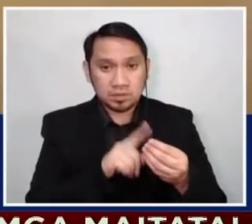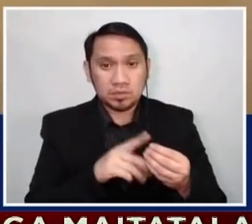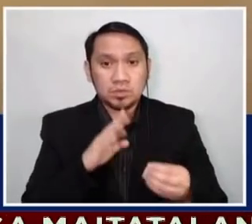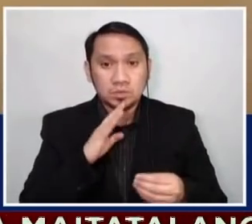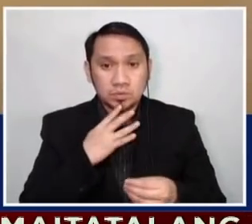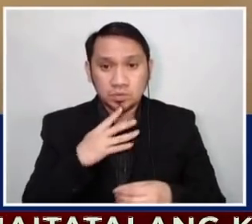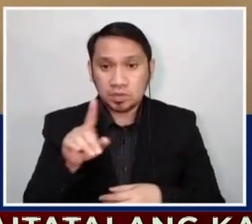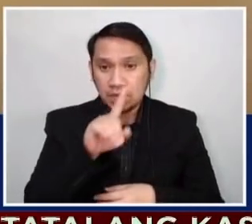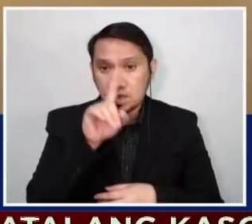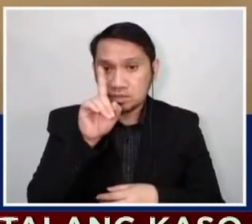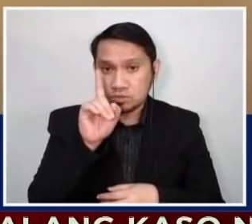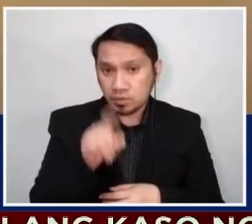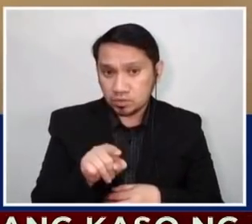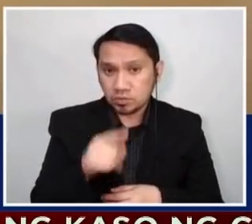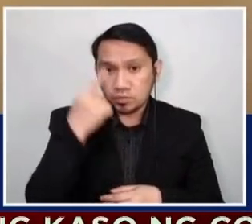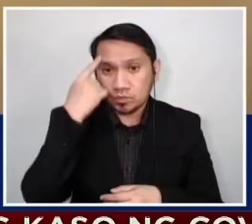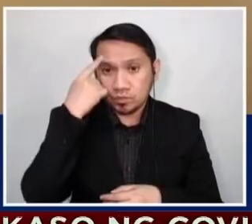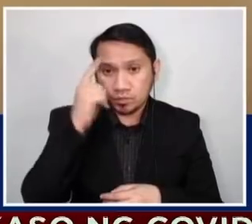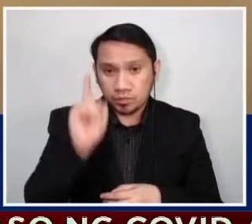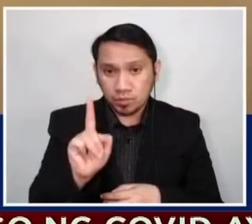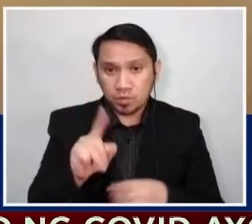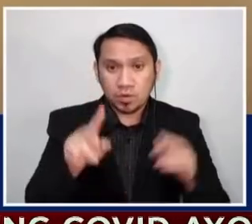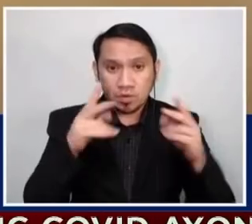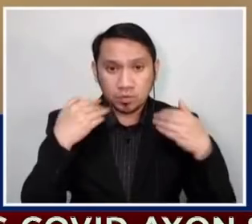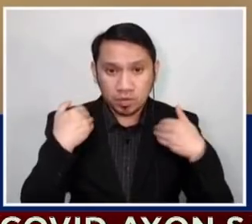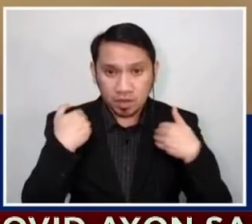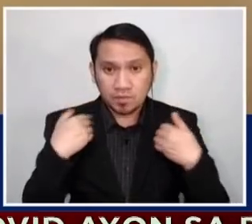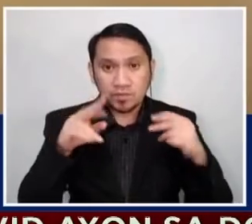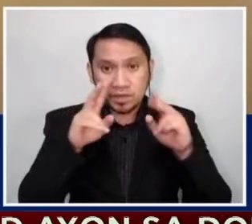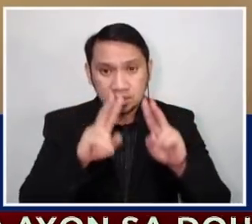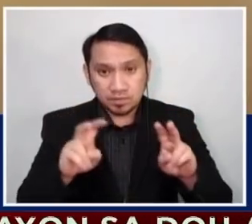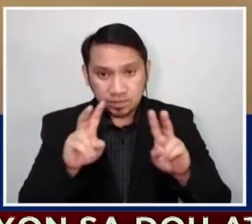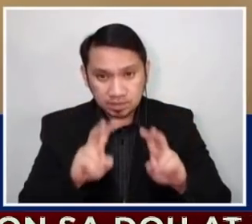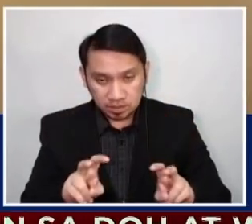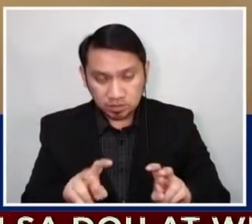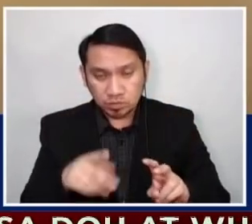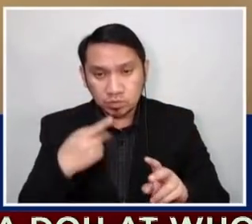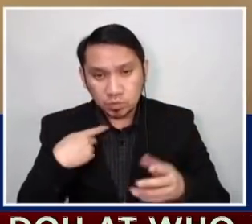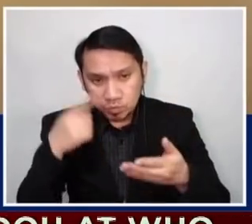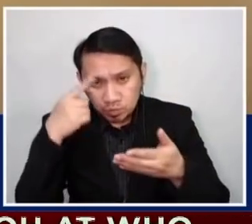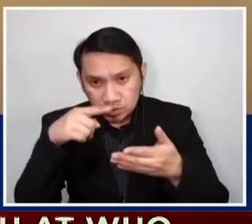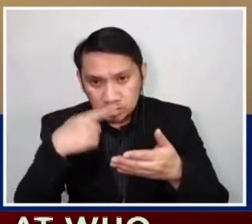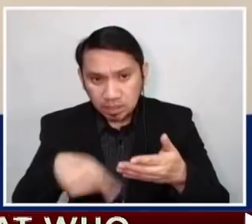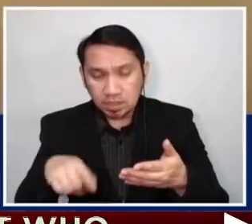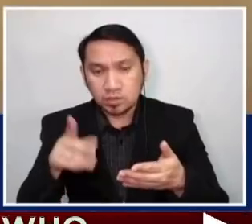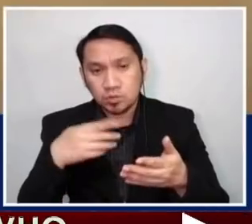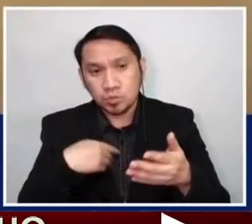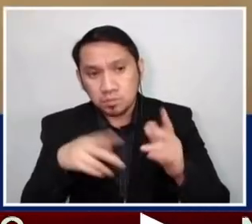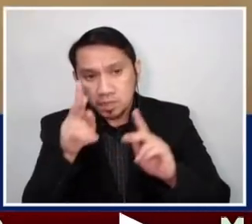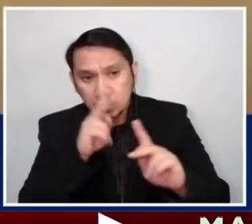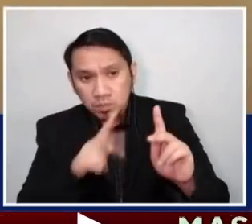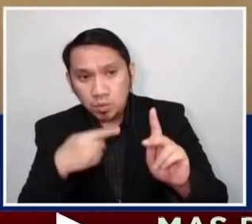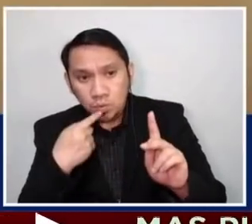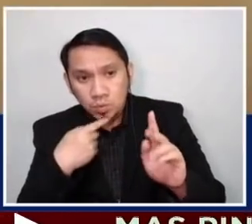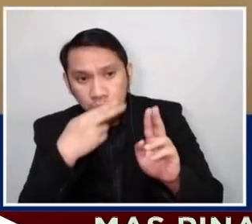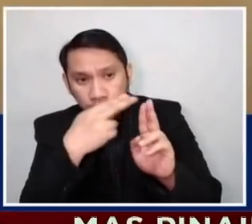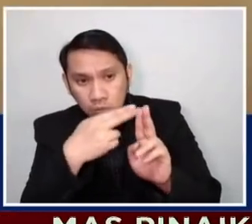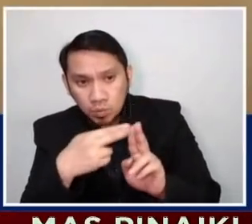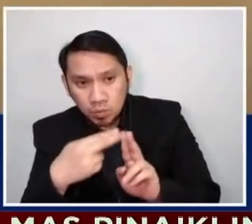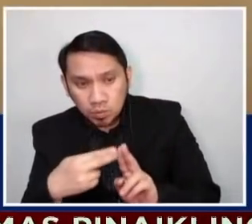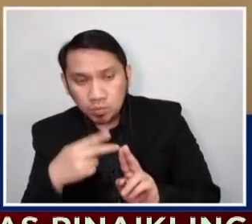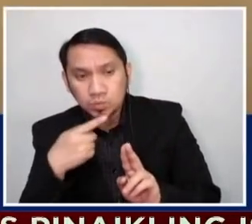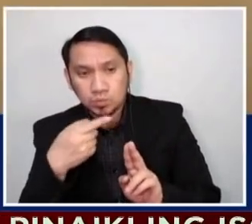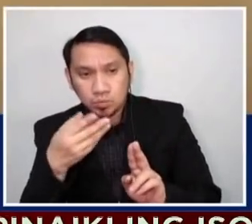ask for an investigation to look into certain personalities. It was not the type that